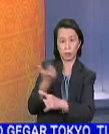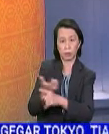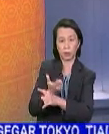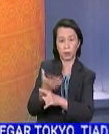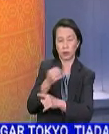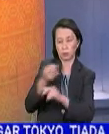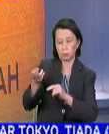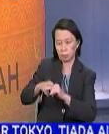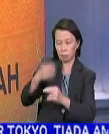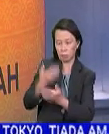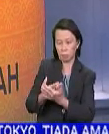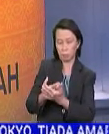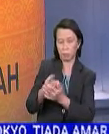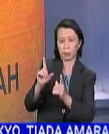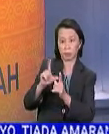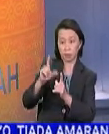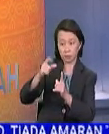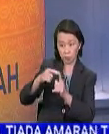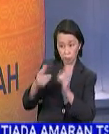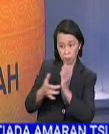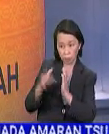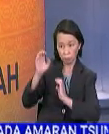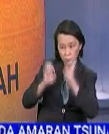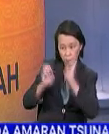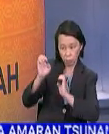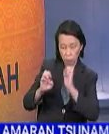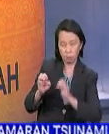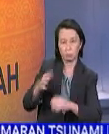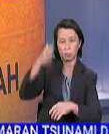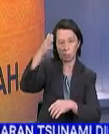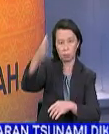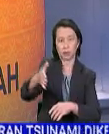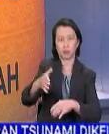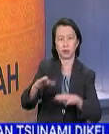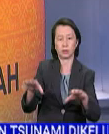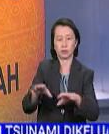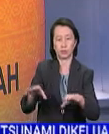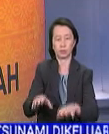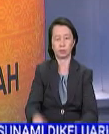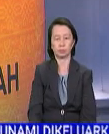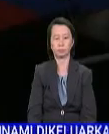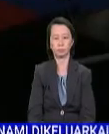samping penambahbaikan taktikal menerusi analisis yang akan dijalankan.